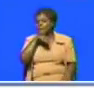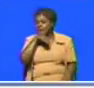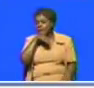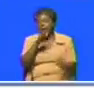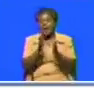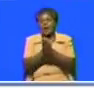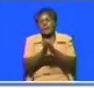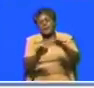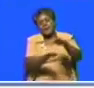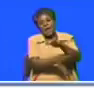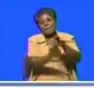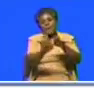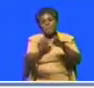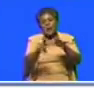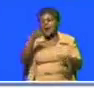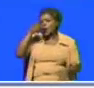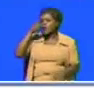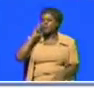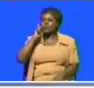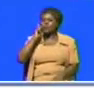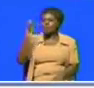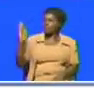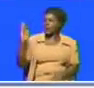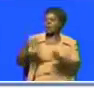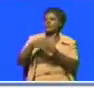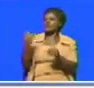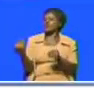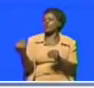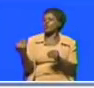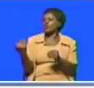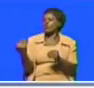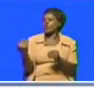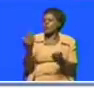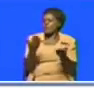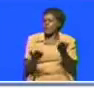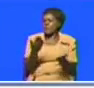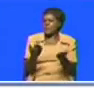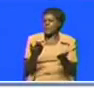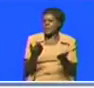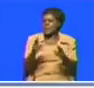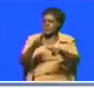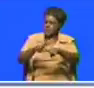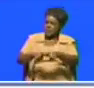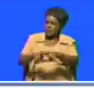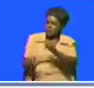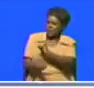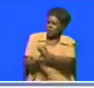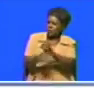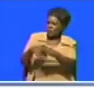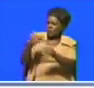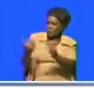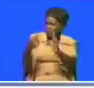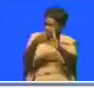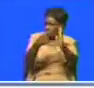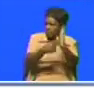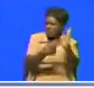na naibu wake Mheshimiwa Kalonzo Musyoka, ulinzi umetolewa. Je, kuna vile labda lazima wakalishwe chini waelezewe tumewaondoa walinzi wenu